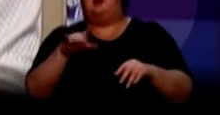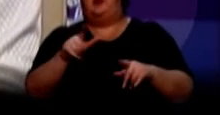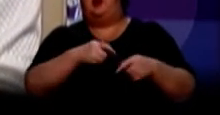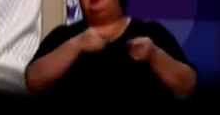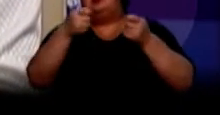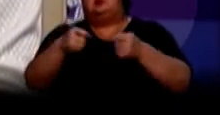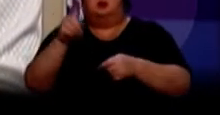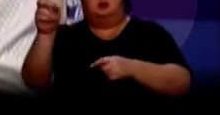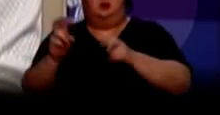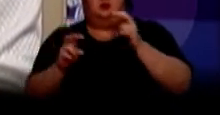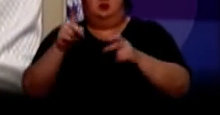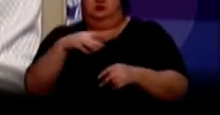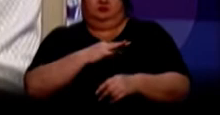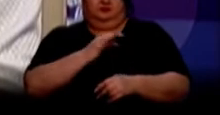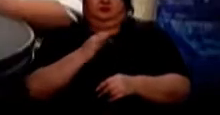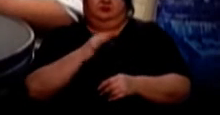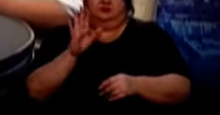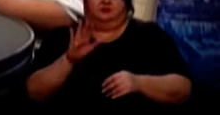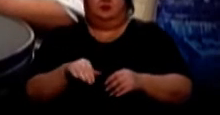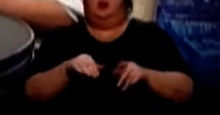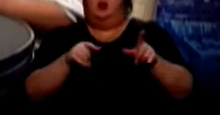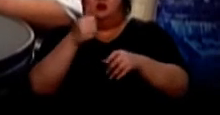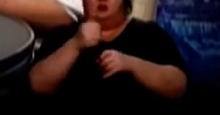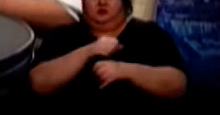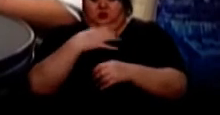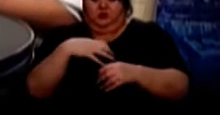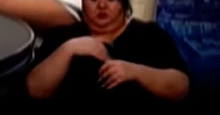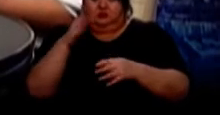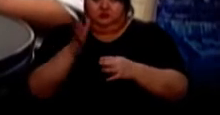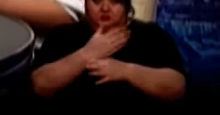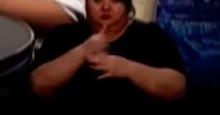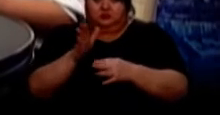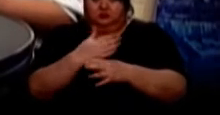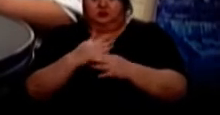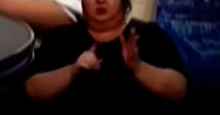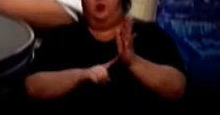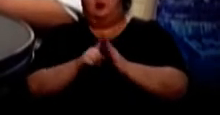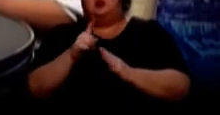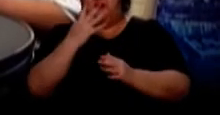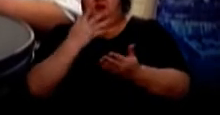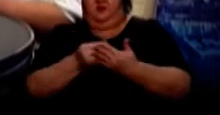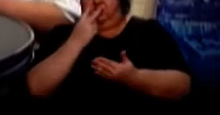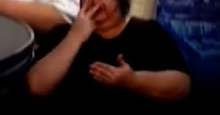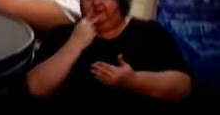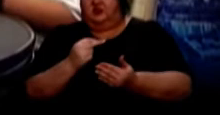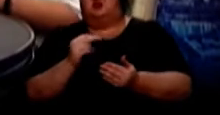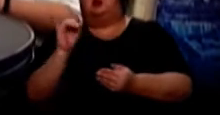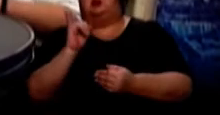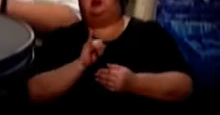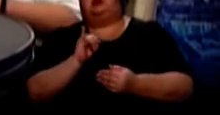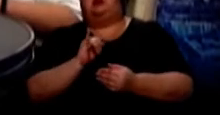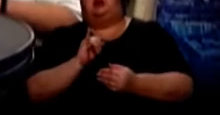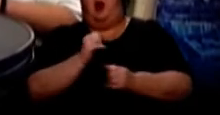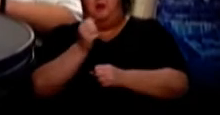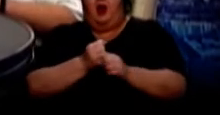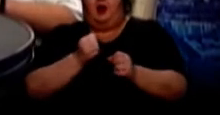довозить вторсировину на переробні підприємства. Головне – починати дійсно з себе, з своїх звичок. Тому що, знаєте, переробного